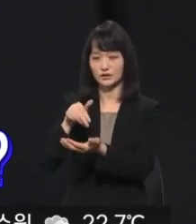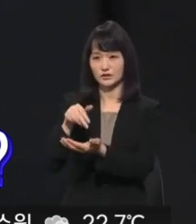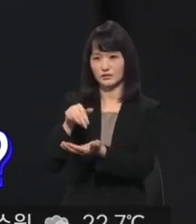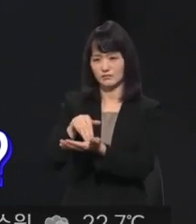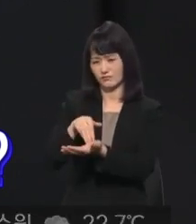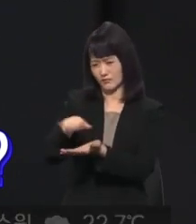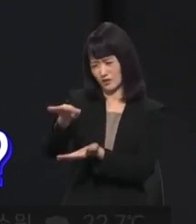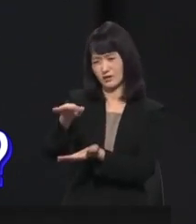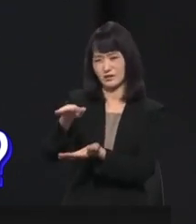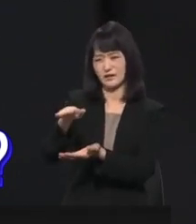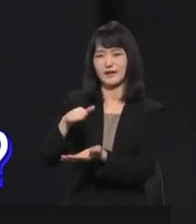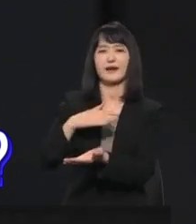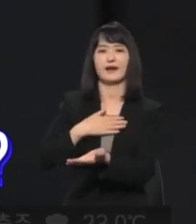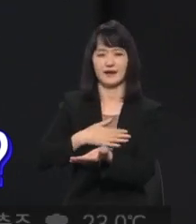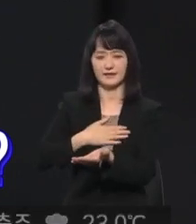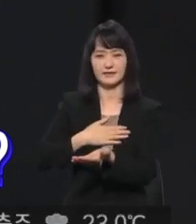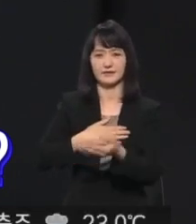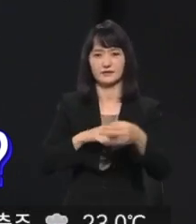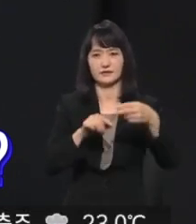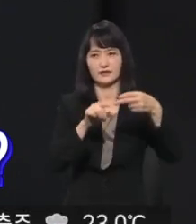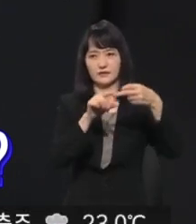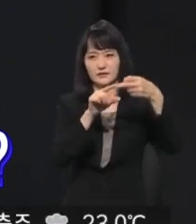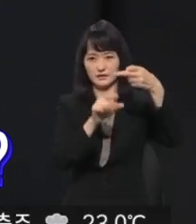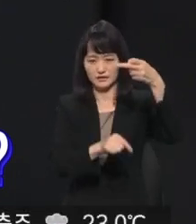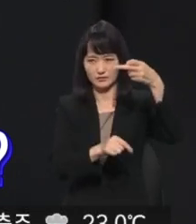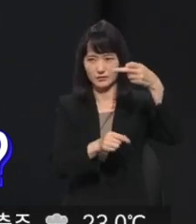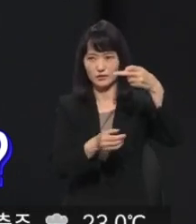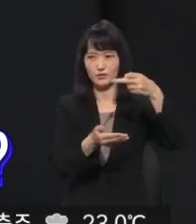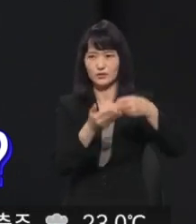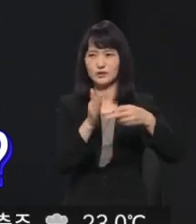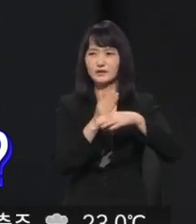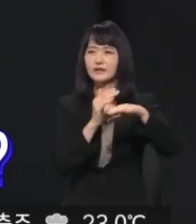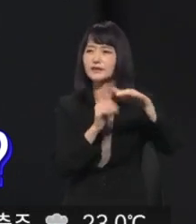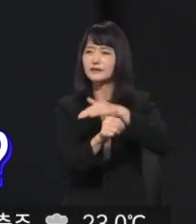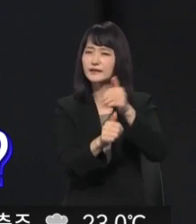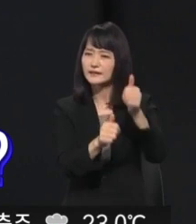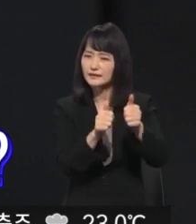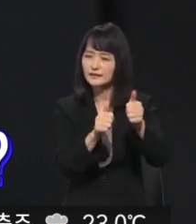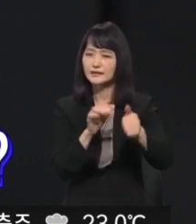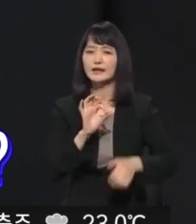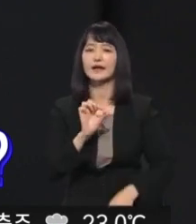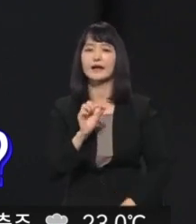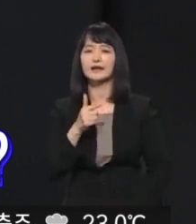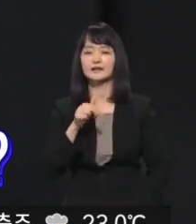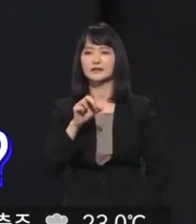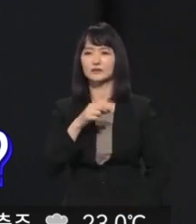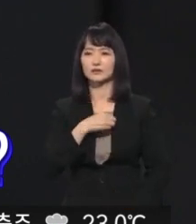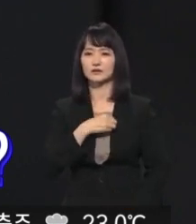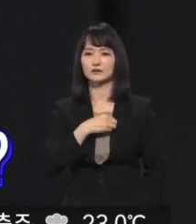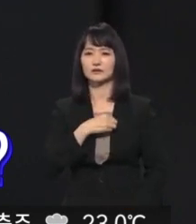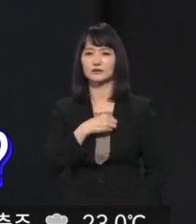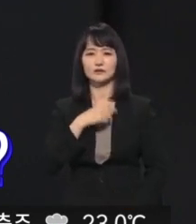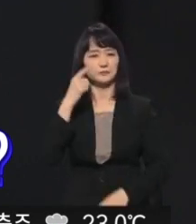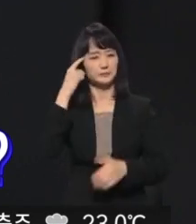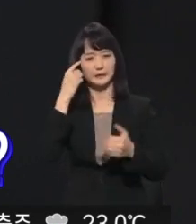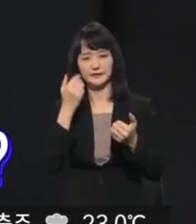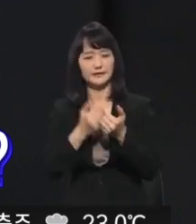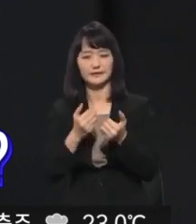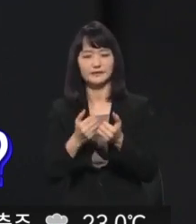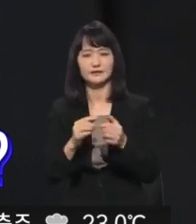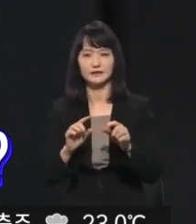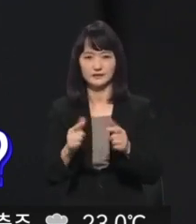알고 있으니까 그냥 12월 체 전당대회 할 건데 아마 안철수 대표 그때가서 굳이 반대하지 않으실 겁니다